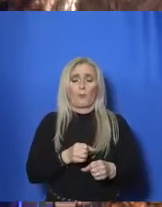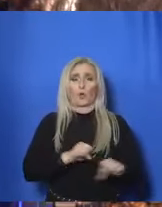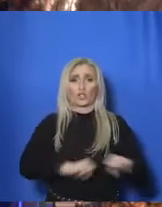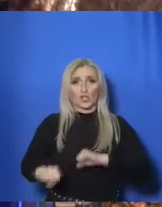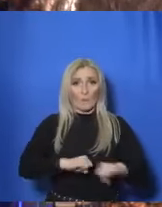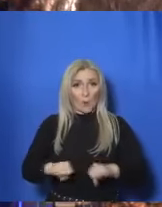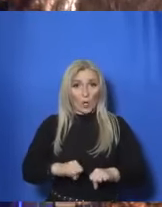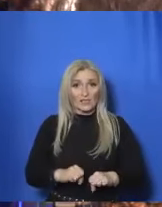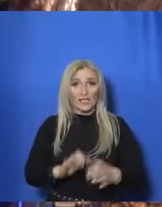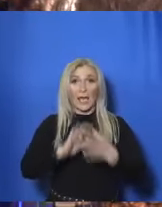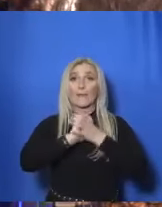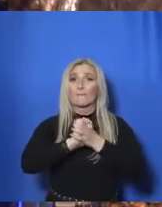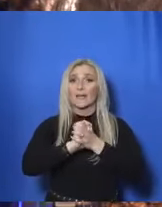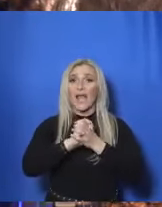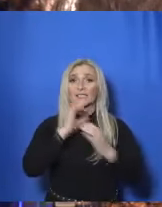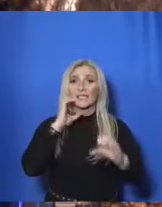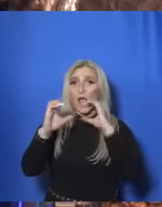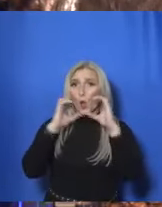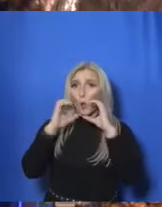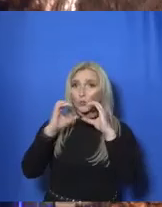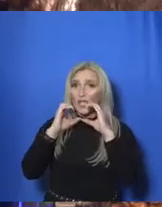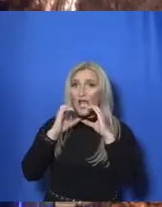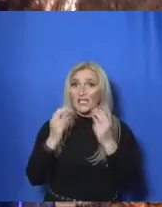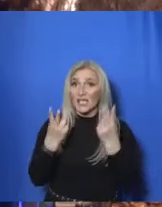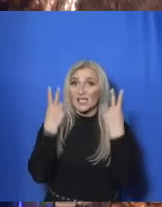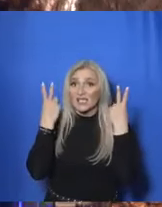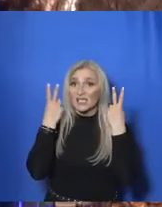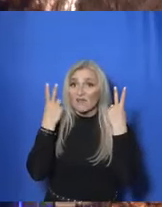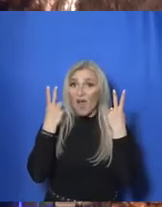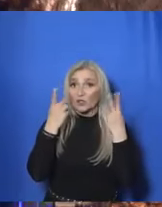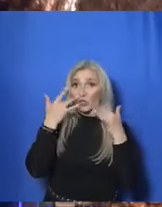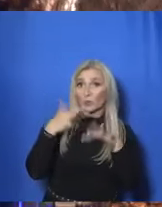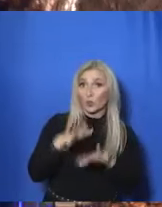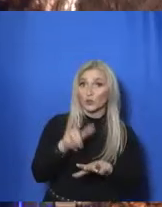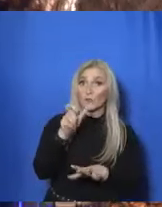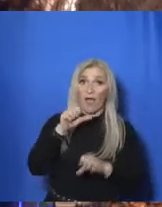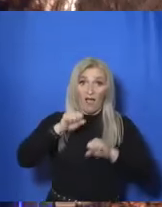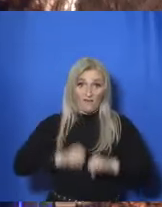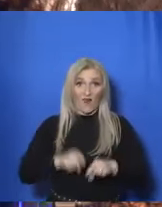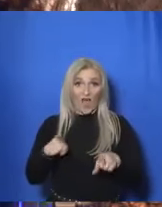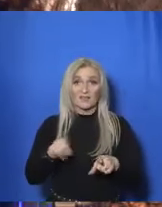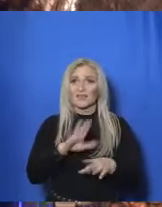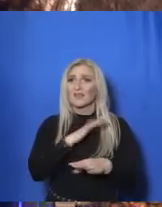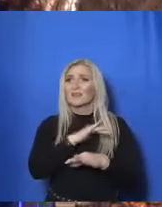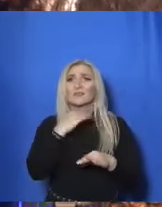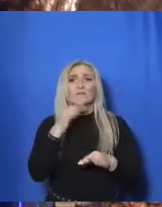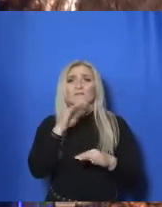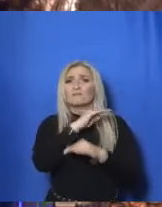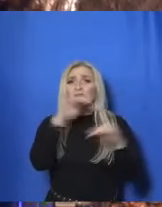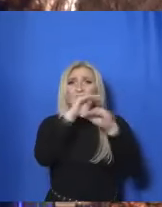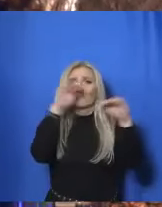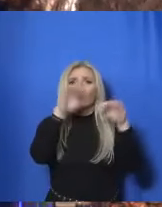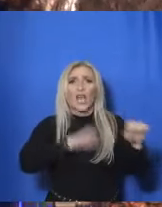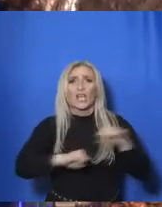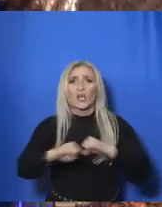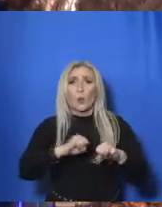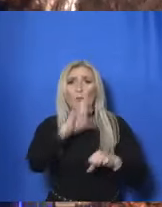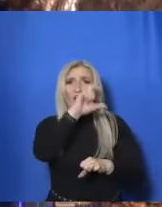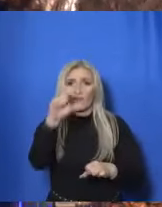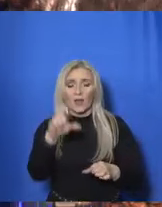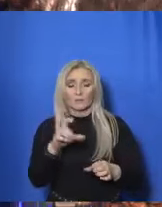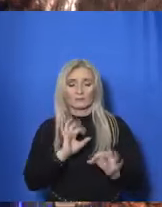političkoj, prijateljskoj komunikaciji s ključnim čibenicima vlasti na svim razinama državne uprave,